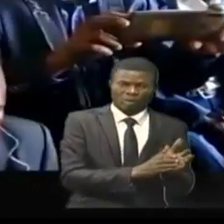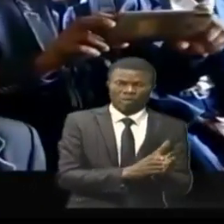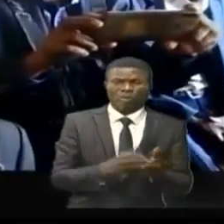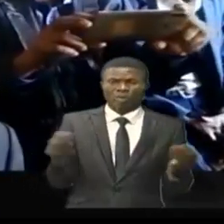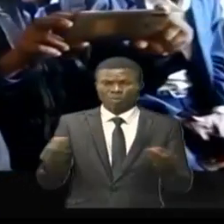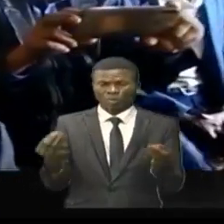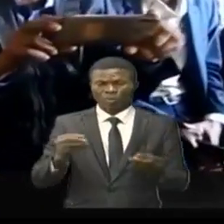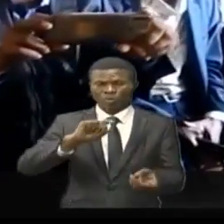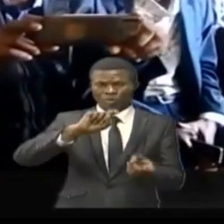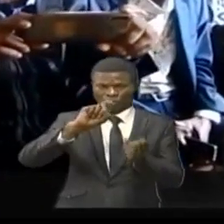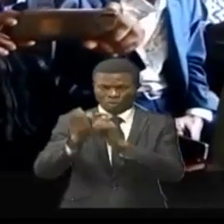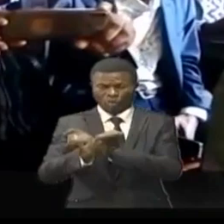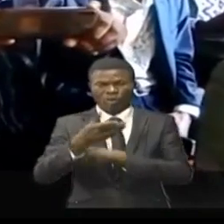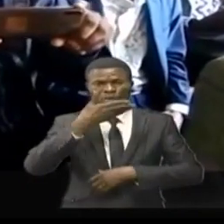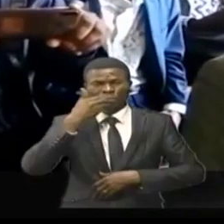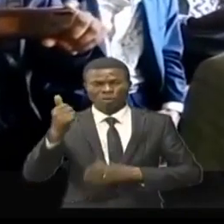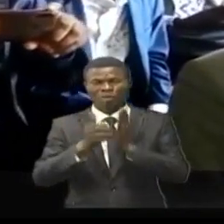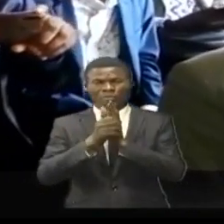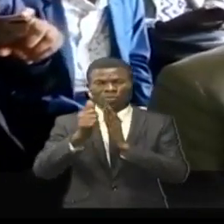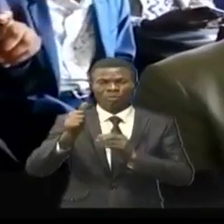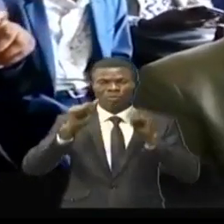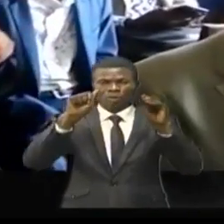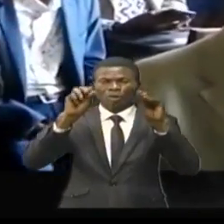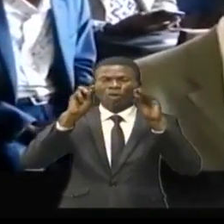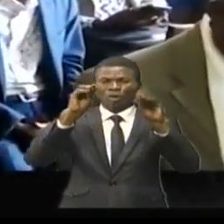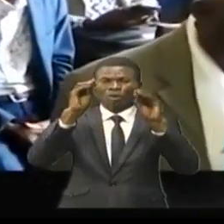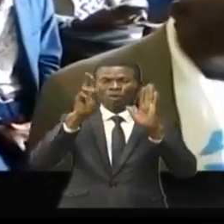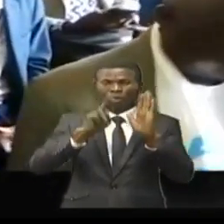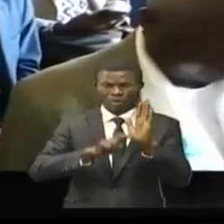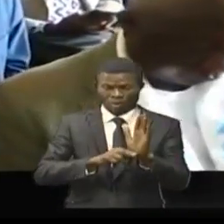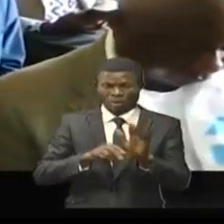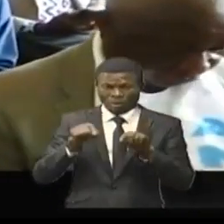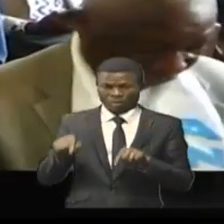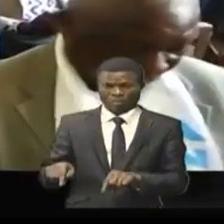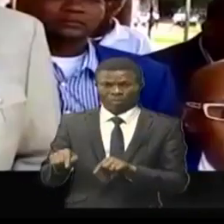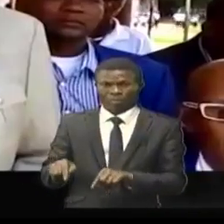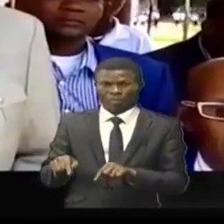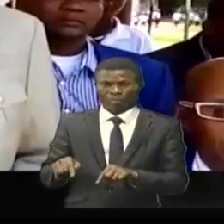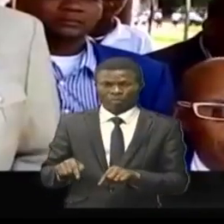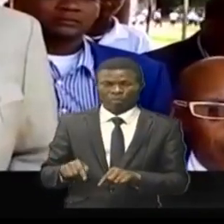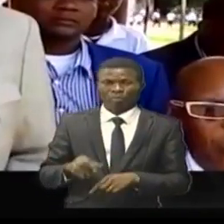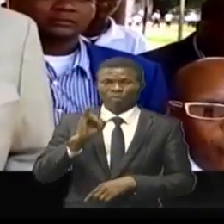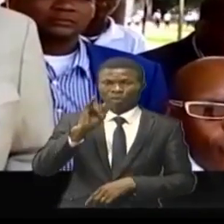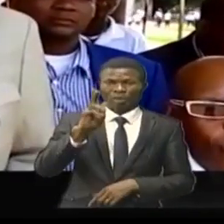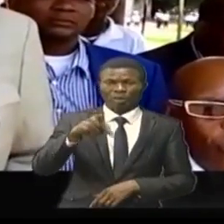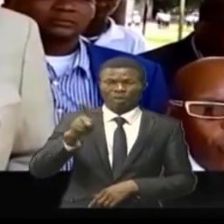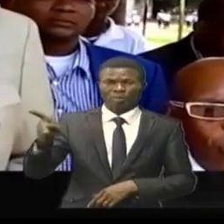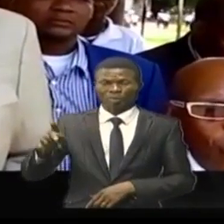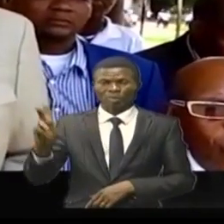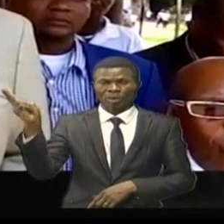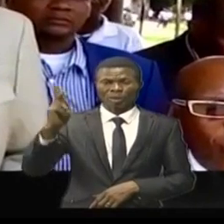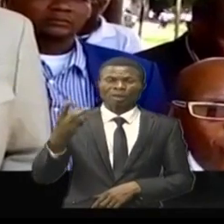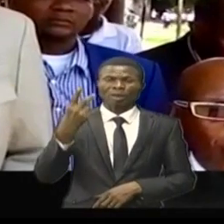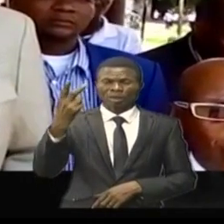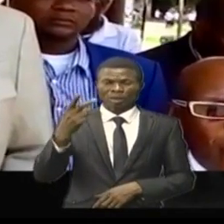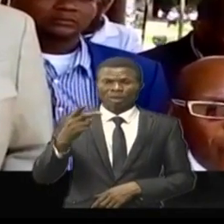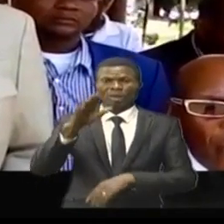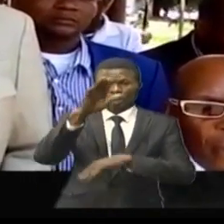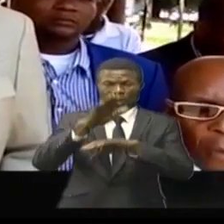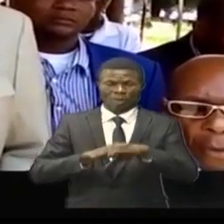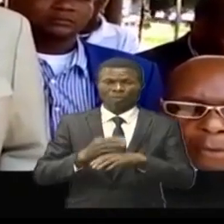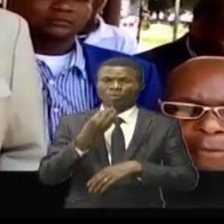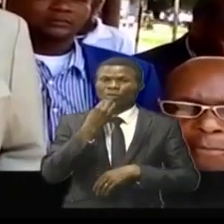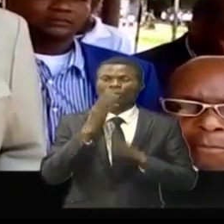de l'amélioration de la qualité de l'enseignement. Mais ici, l'IPP Kassai 2 a réuni